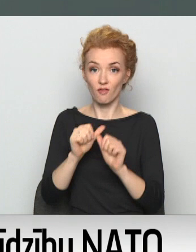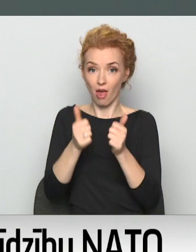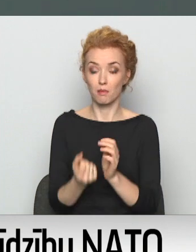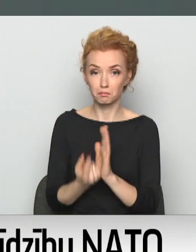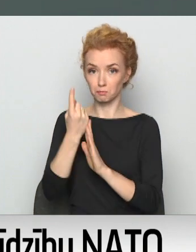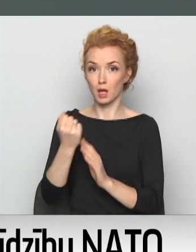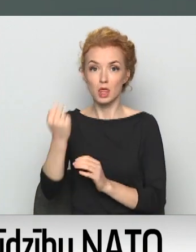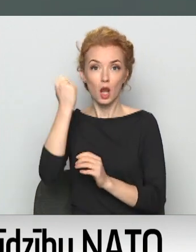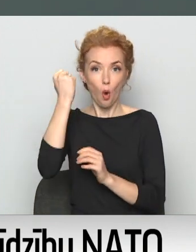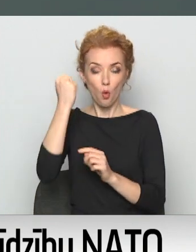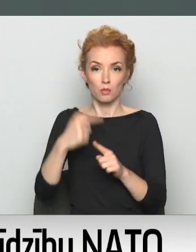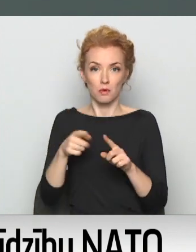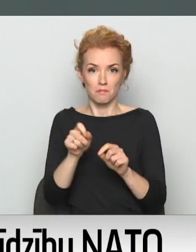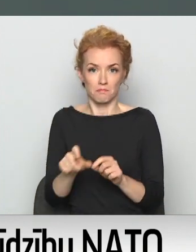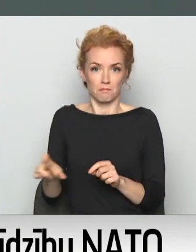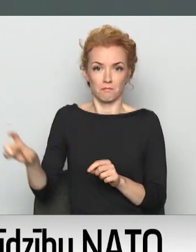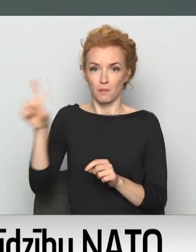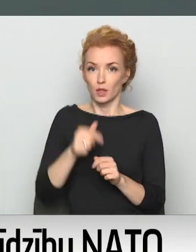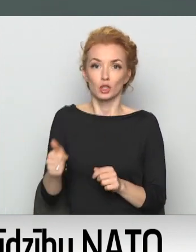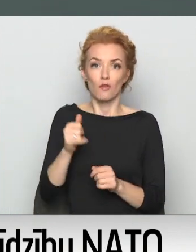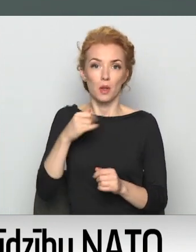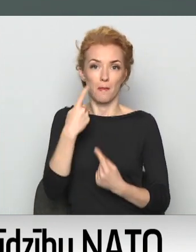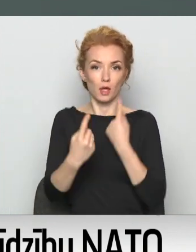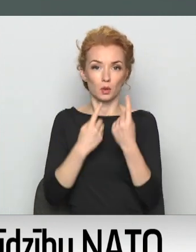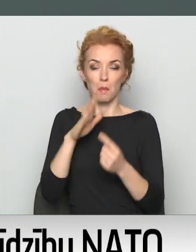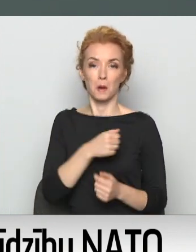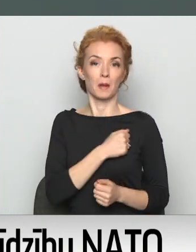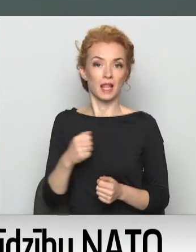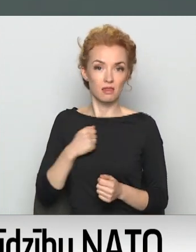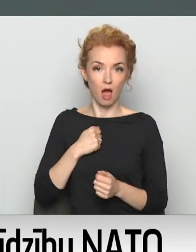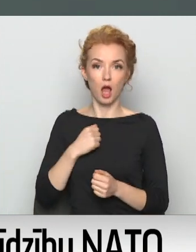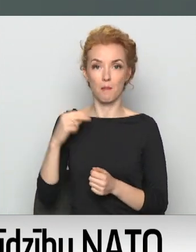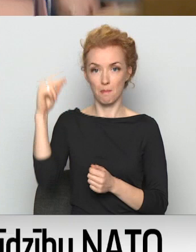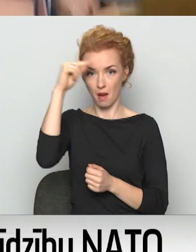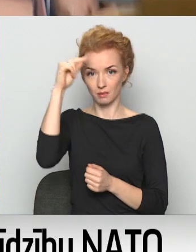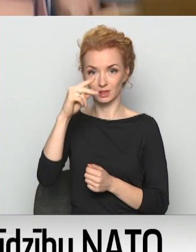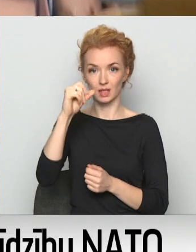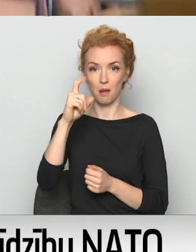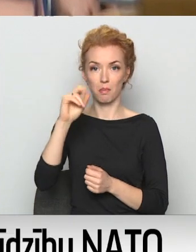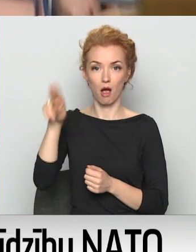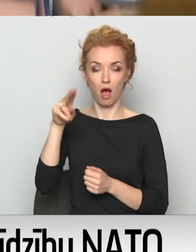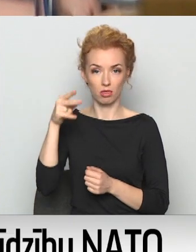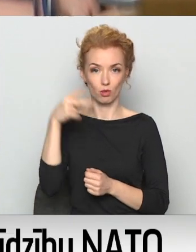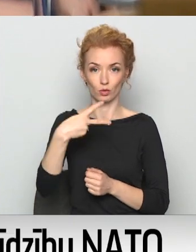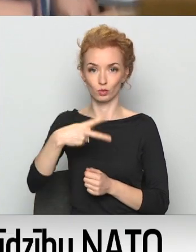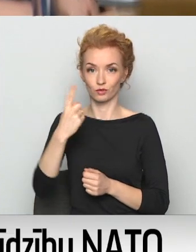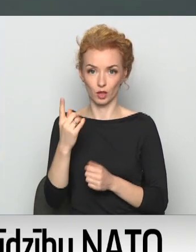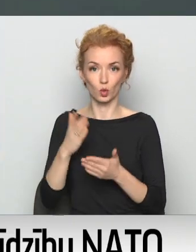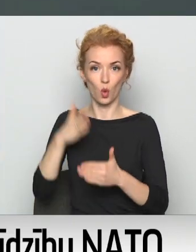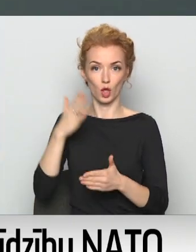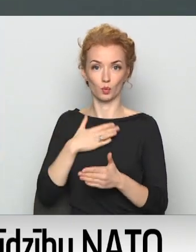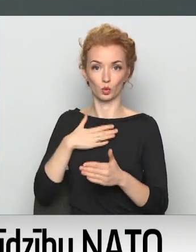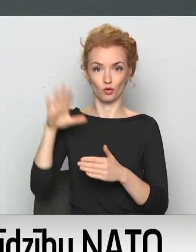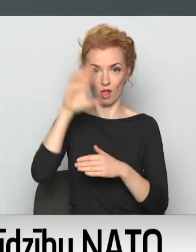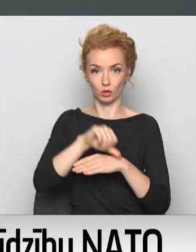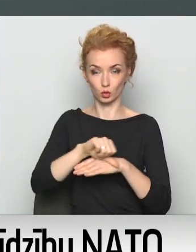šobrīd intensitātē. Tīpaši, ja mēs runājam tātad par šiem tiem militārajām mācījumiem, Zapad, kas notiek burtiski uz mūsu valstu robežas. Mēs